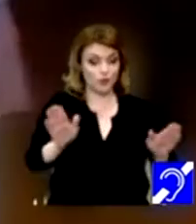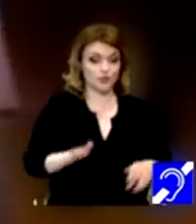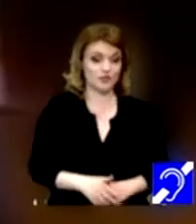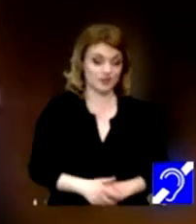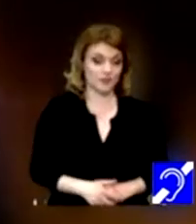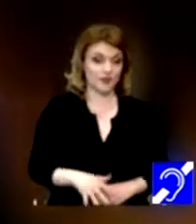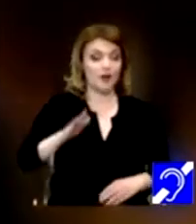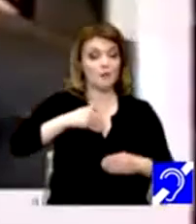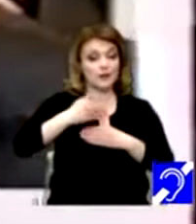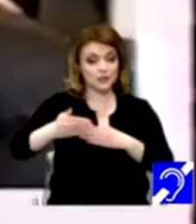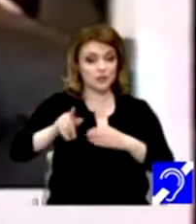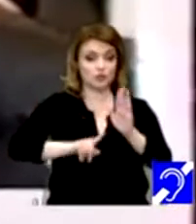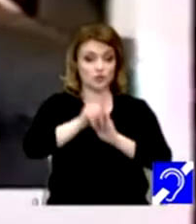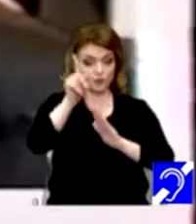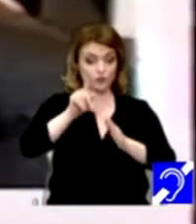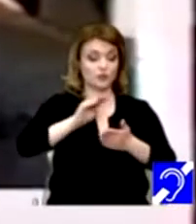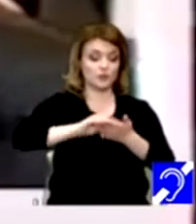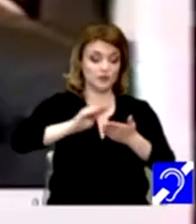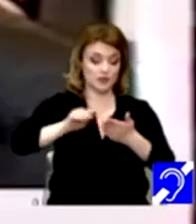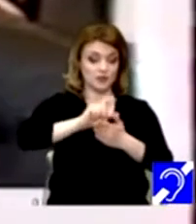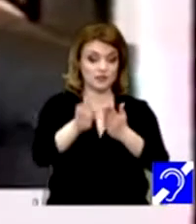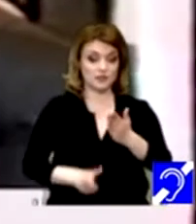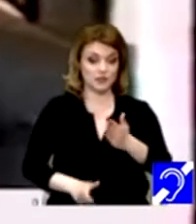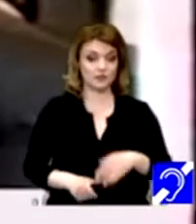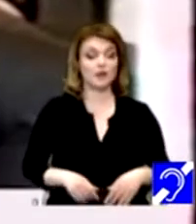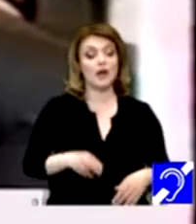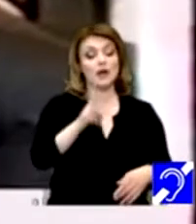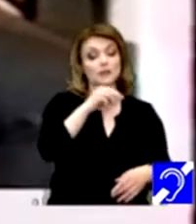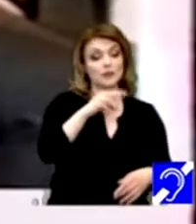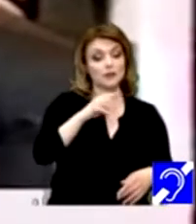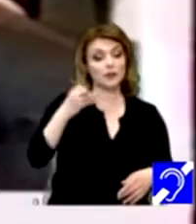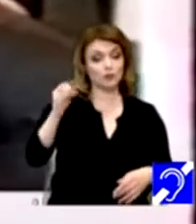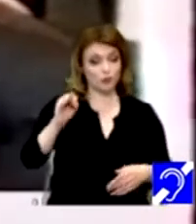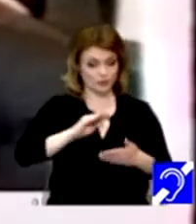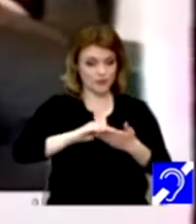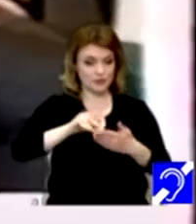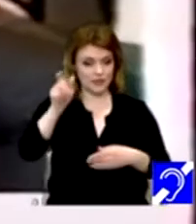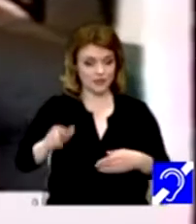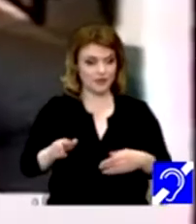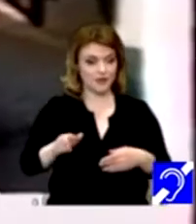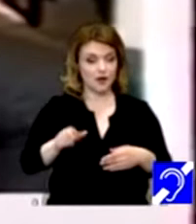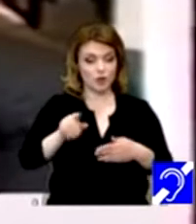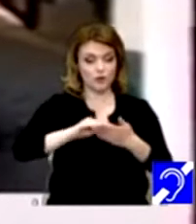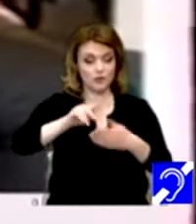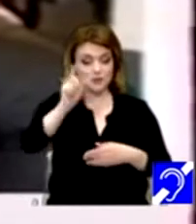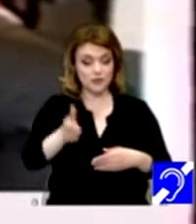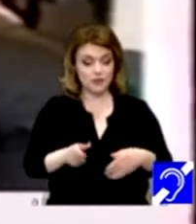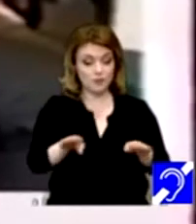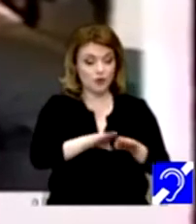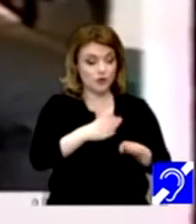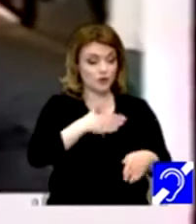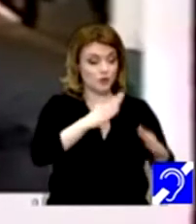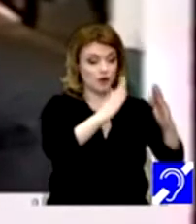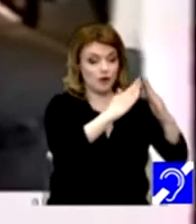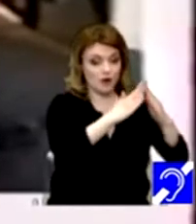care avea să le scrie mai târziu. Și Dumitru Matkovski a făcut un vers care seamănă cu casa noastră, care